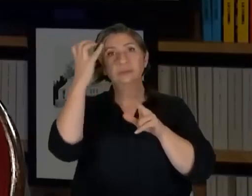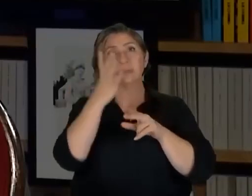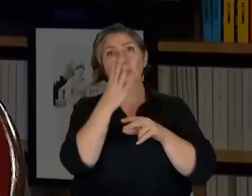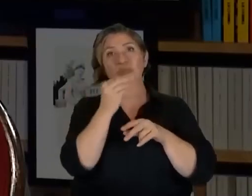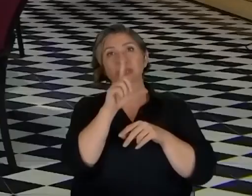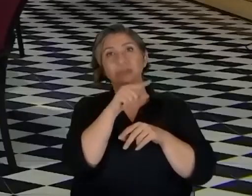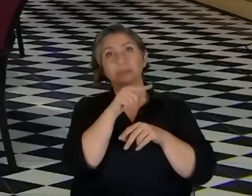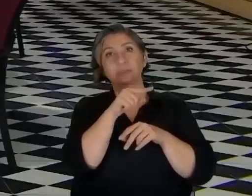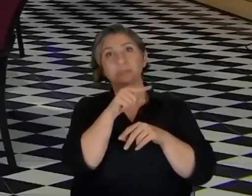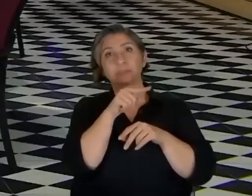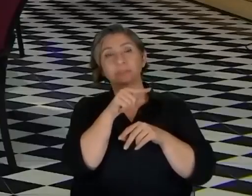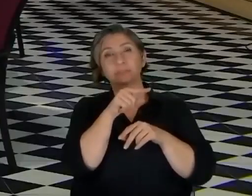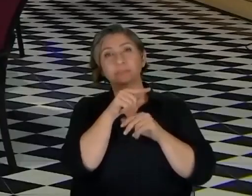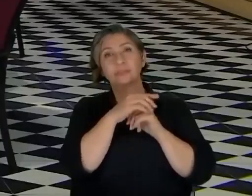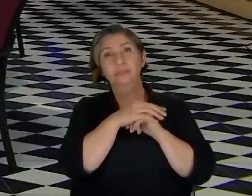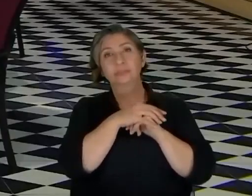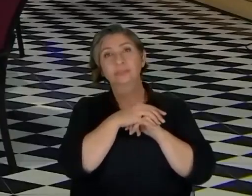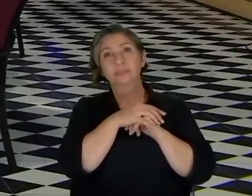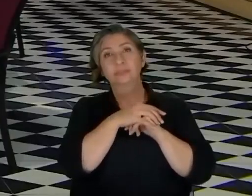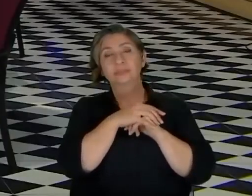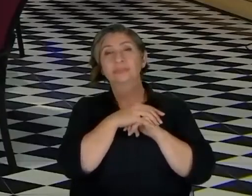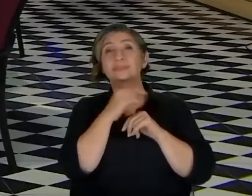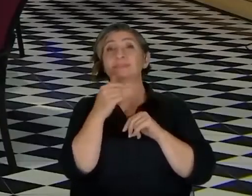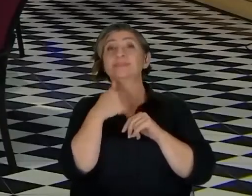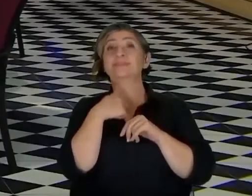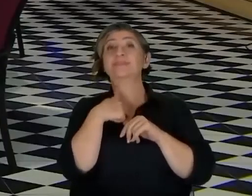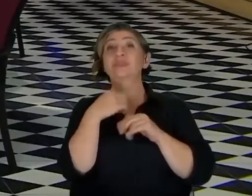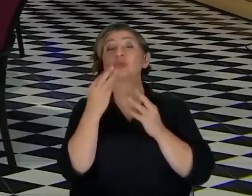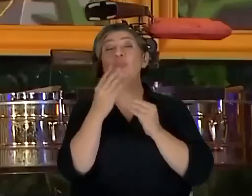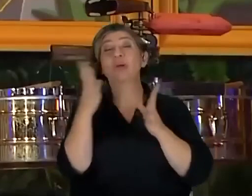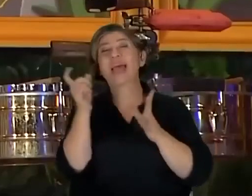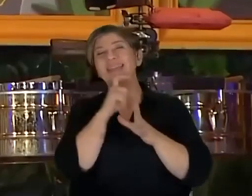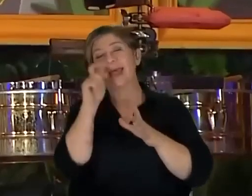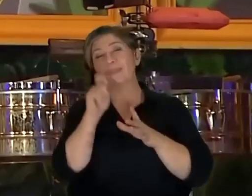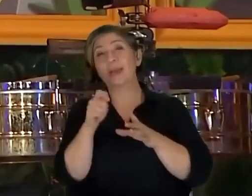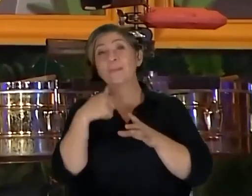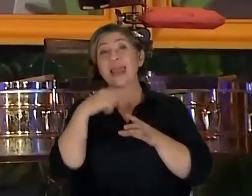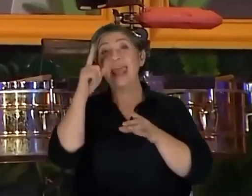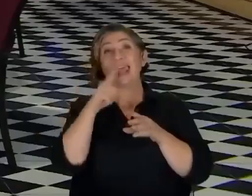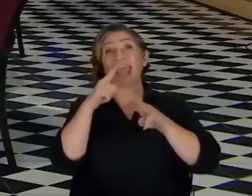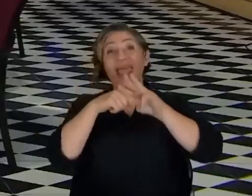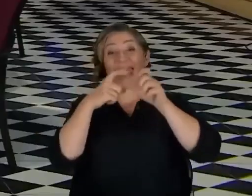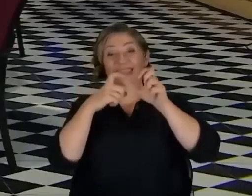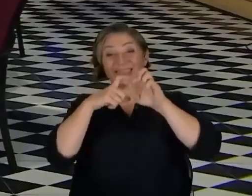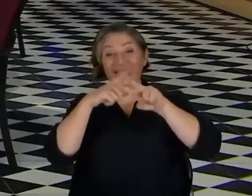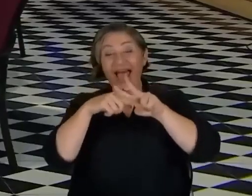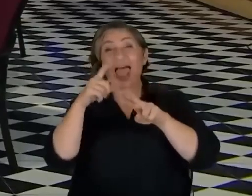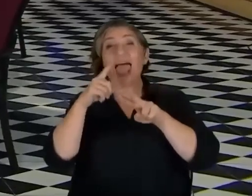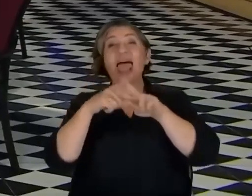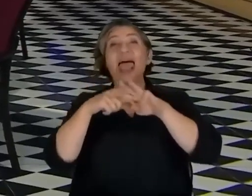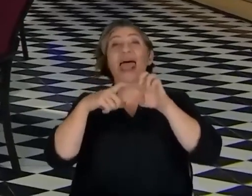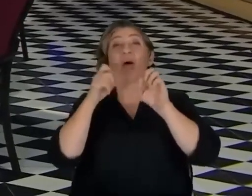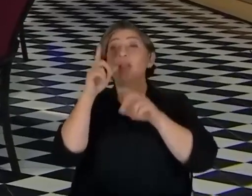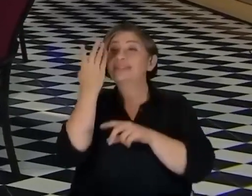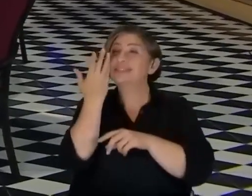olması lazım. Ha? Biliyorlardı. Ya biz çok büyük bir hata yaptık. Ben bunu ilk Esra Erol'u seyrettiğim zaman